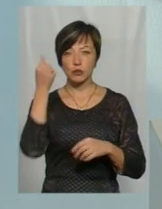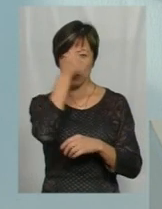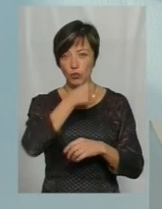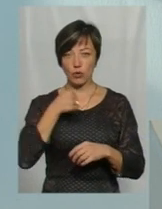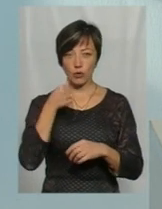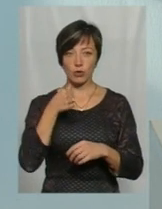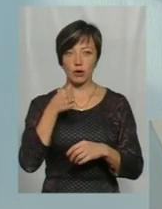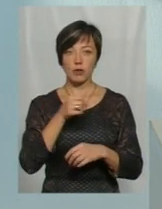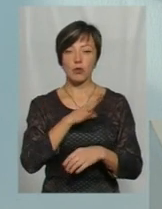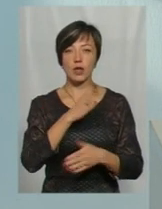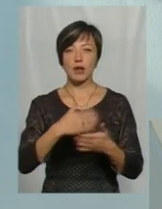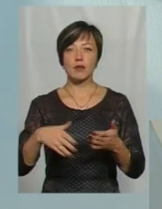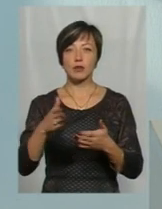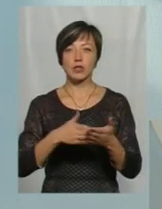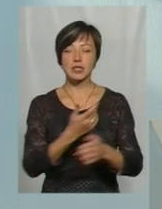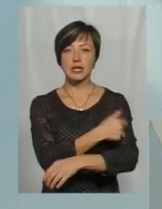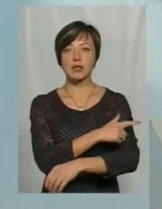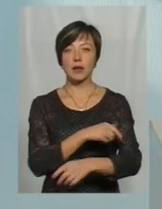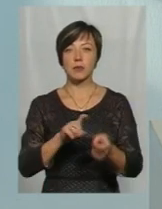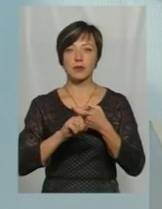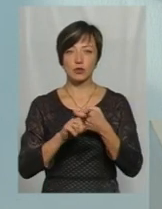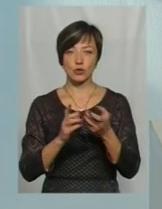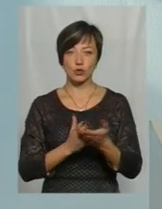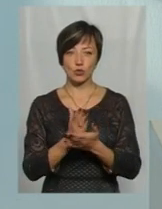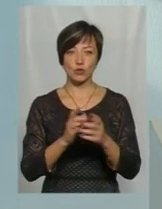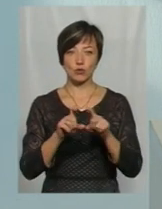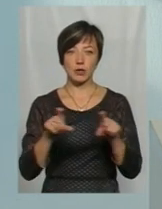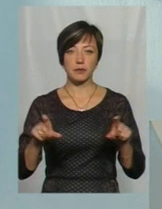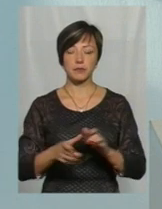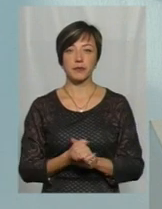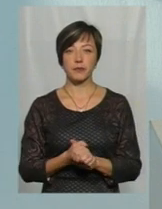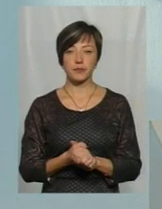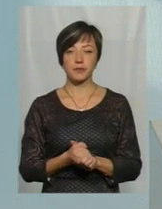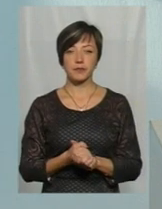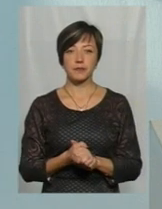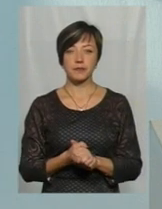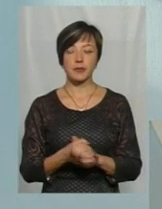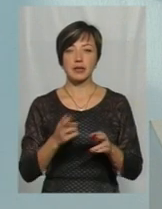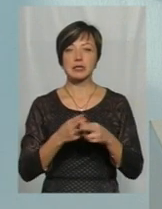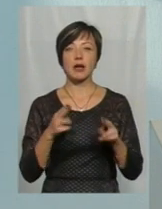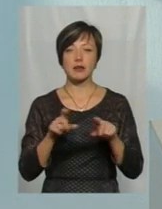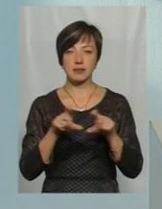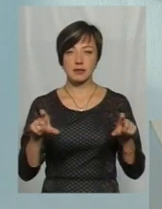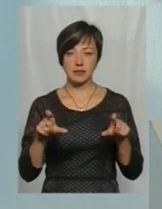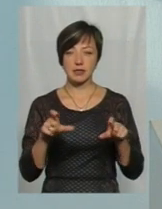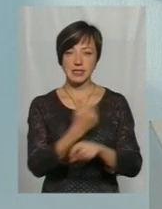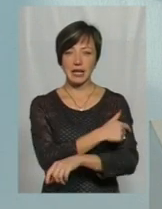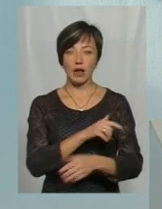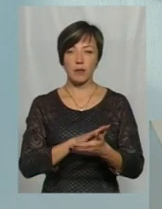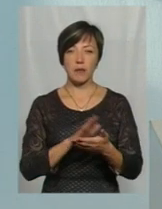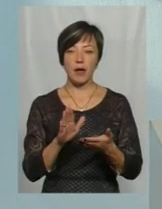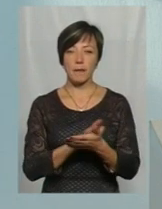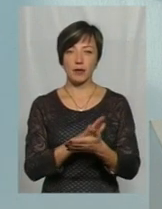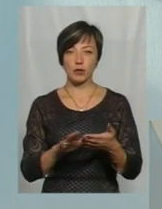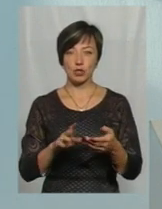року були ліквідовані санітарно-епідеміологічні служби, станції. От. І,